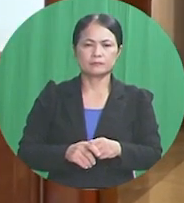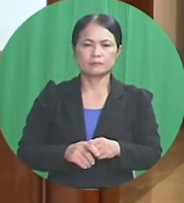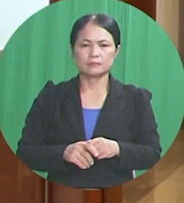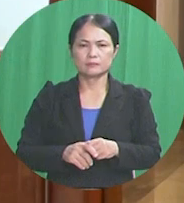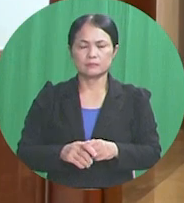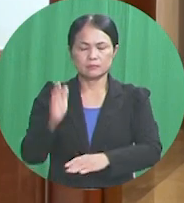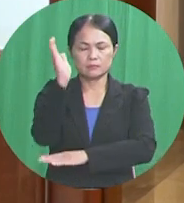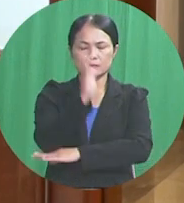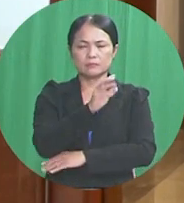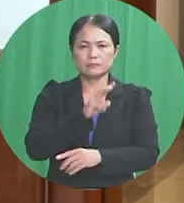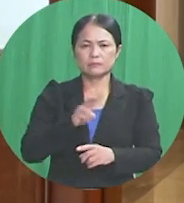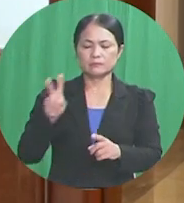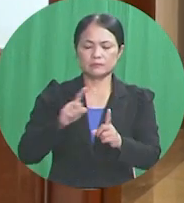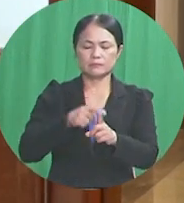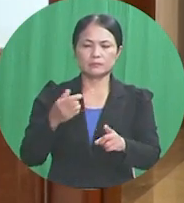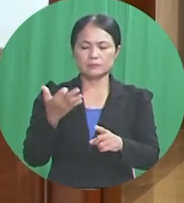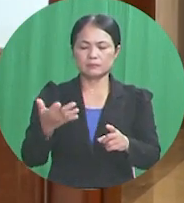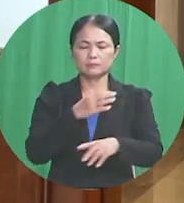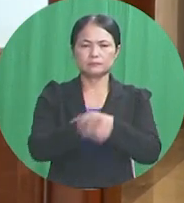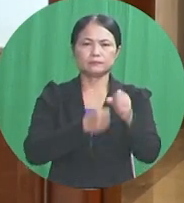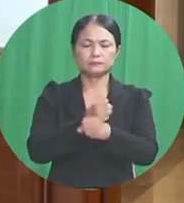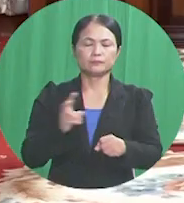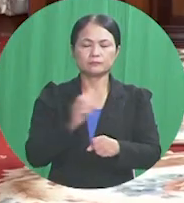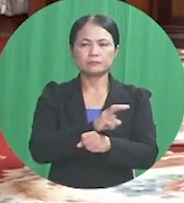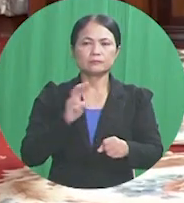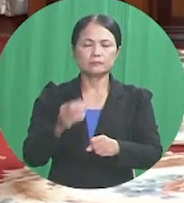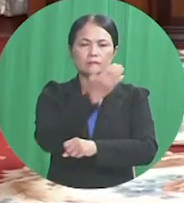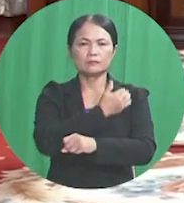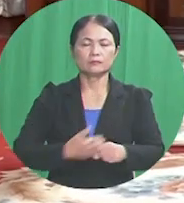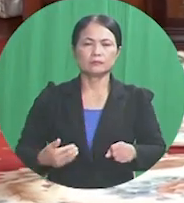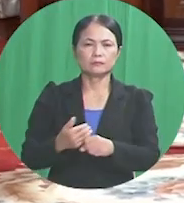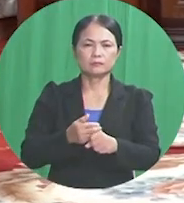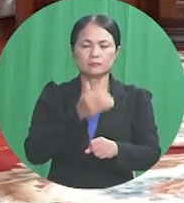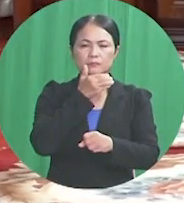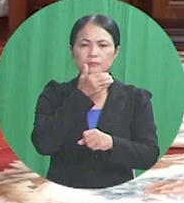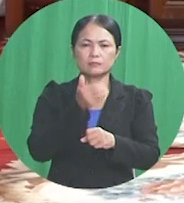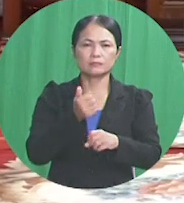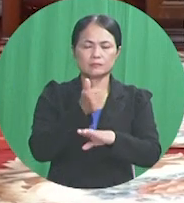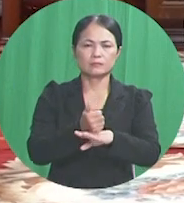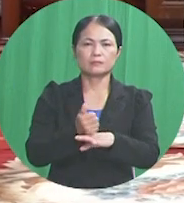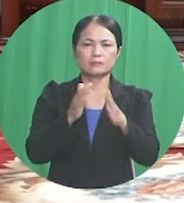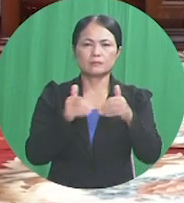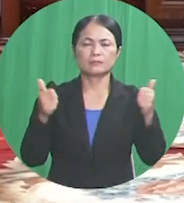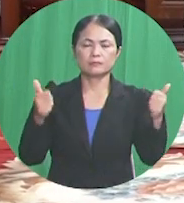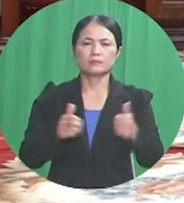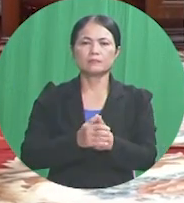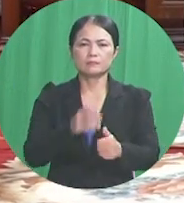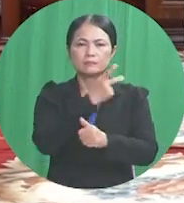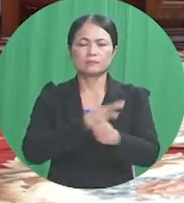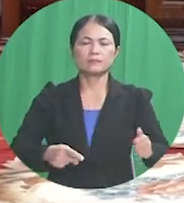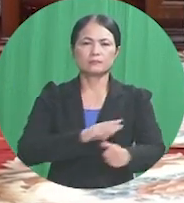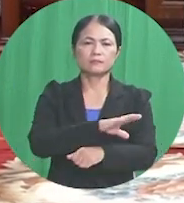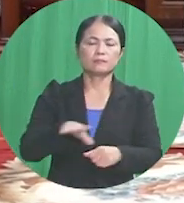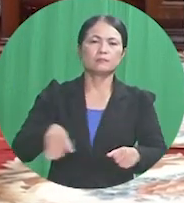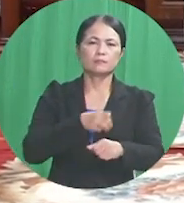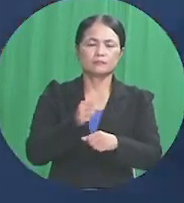นรสิลทั้งไงตีมาภายปีคายไซฮาชนามปีปอนมาภายปีสำหรับอาเกะโมฮาปุญเยจักรไรเฮงสำเร็จประเทศรัฐสภาในประเทศเจน